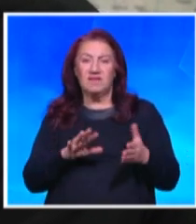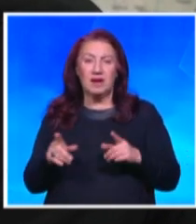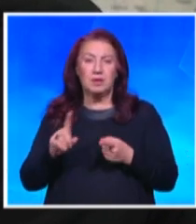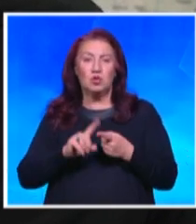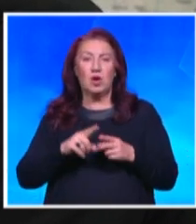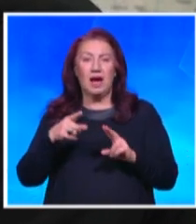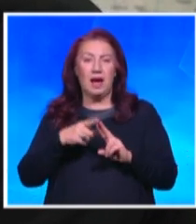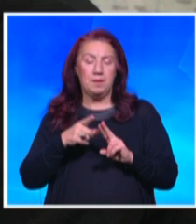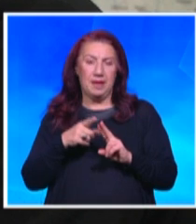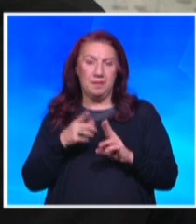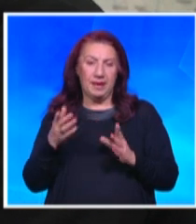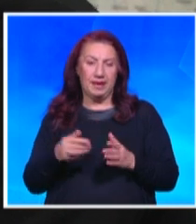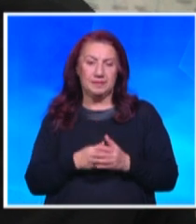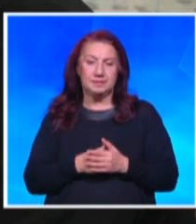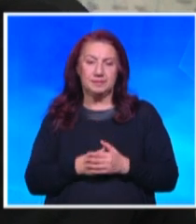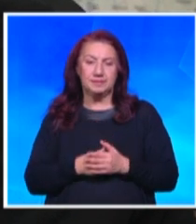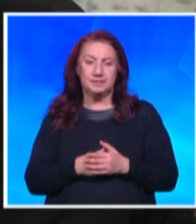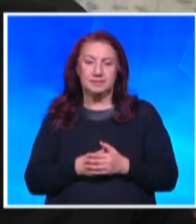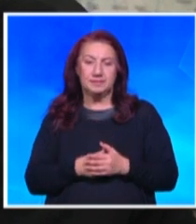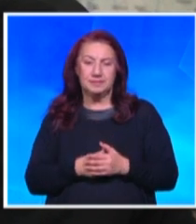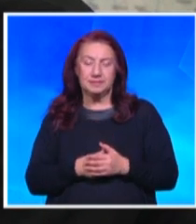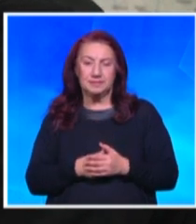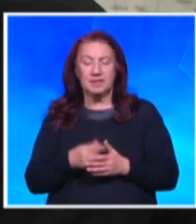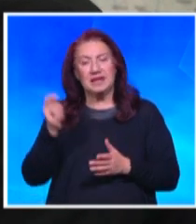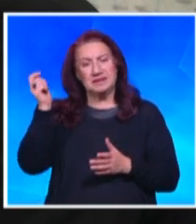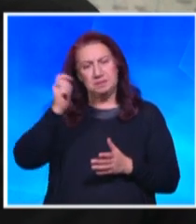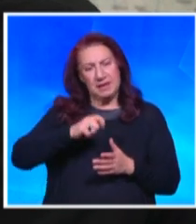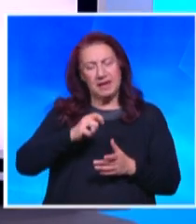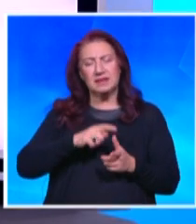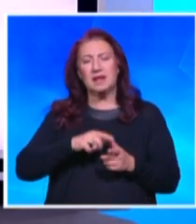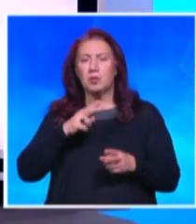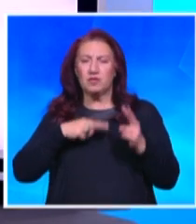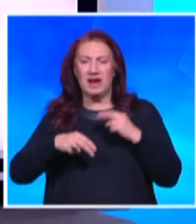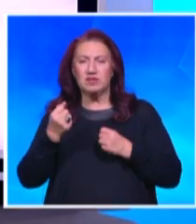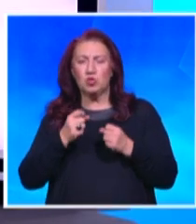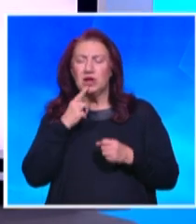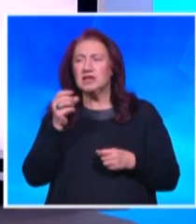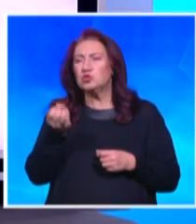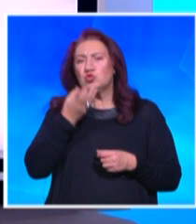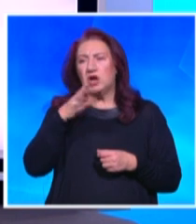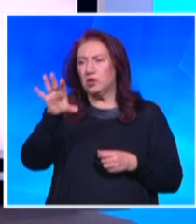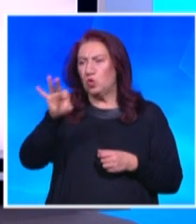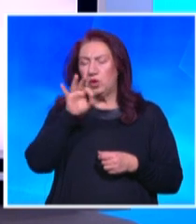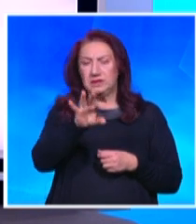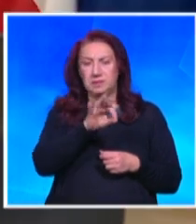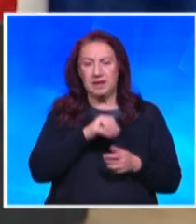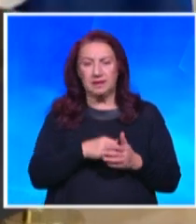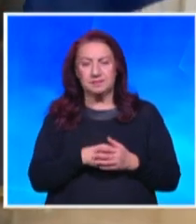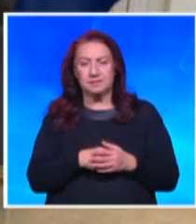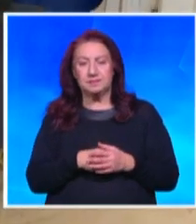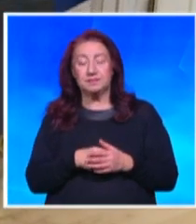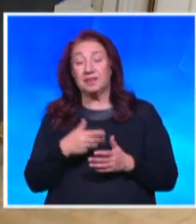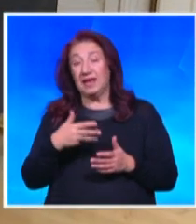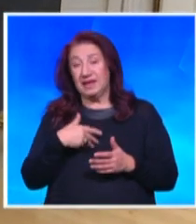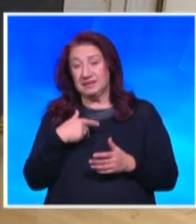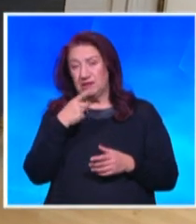анализ на риска се спират и се проверяват автомобили. Тоест не всички? Така? Не всички. Според вицепремиера от предишното служебно правителство, исканията на